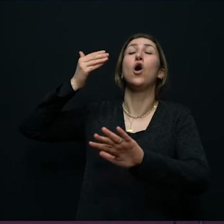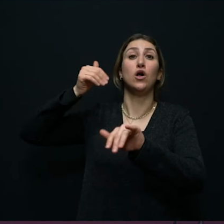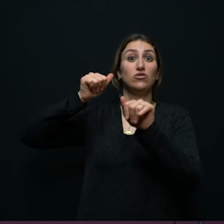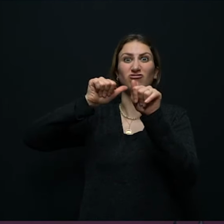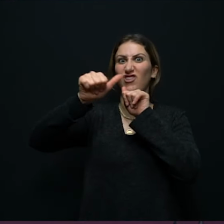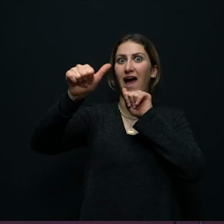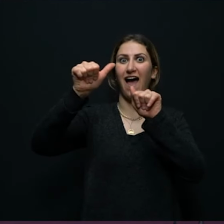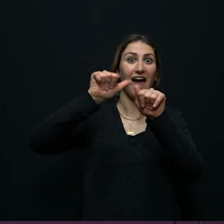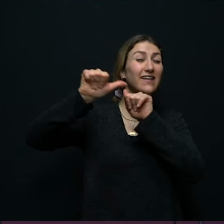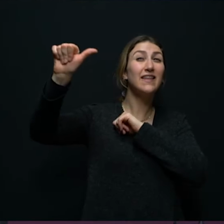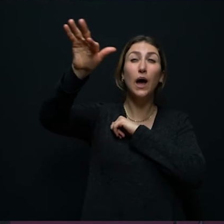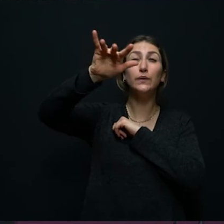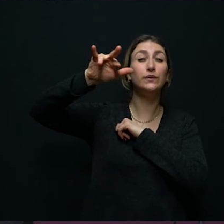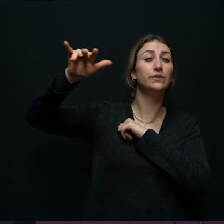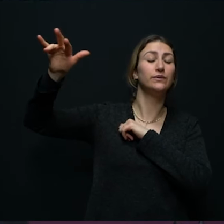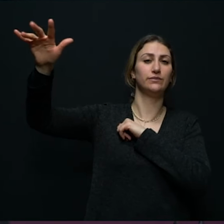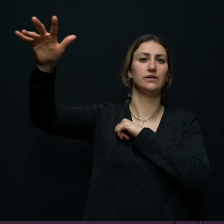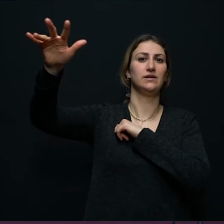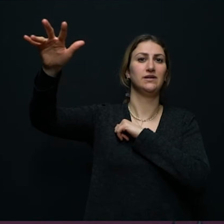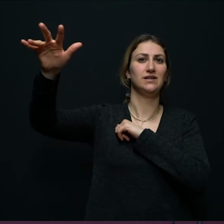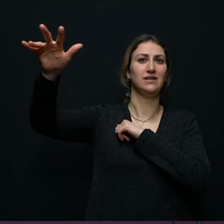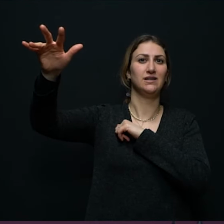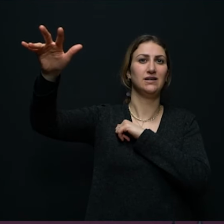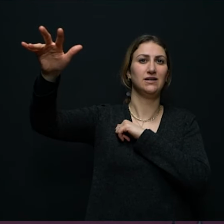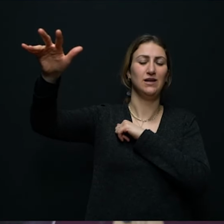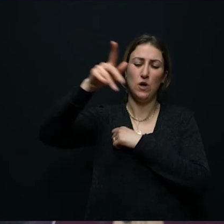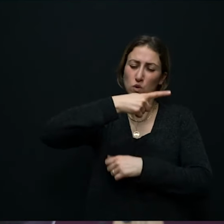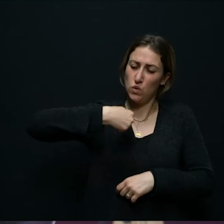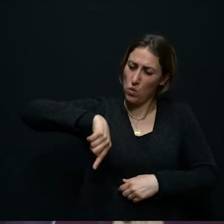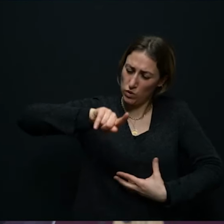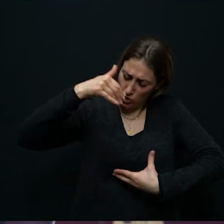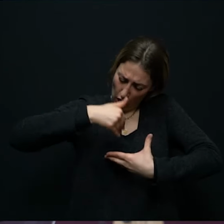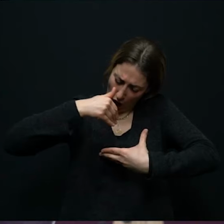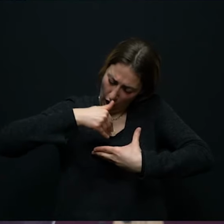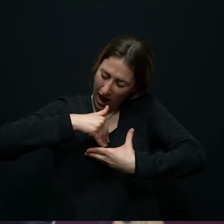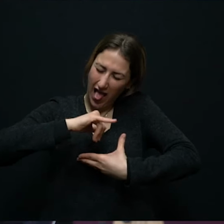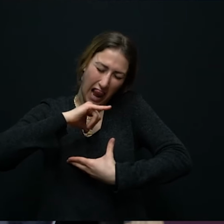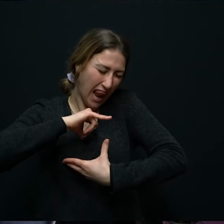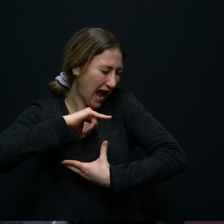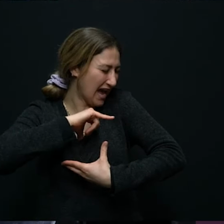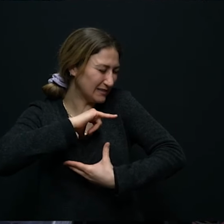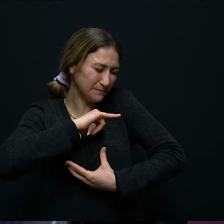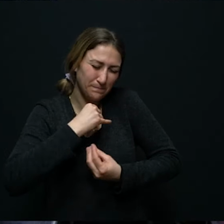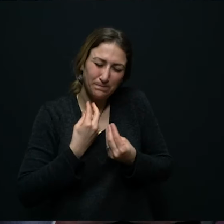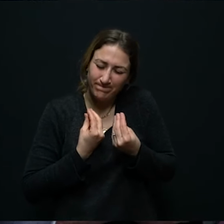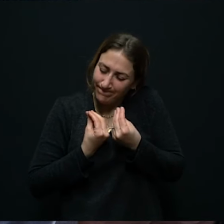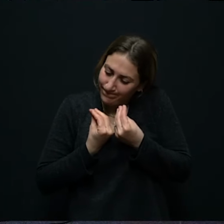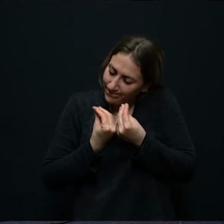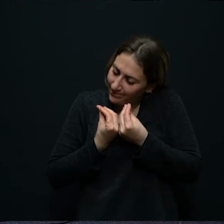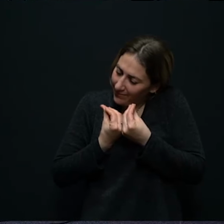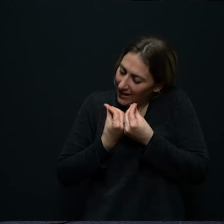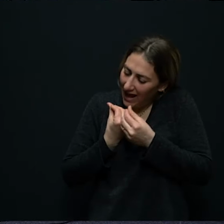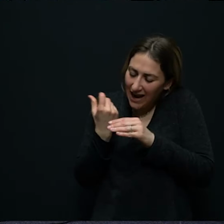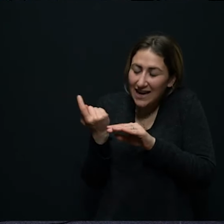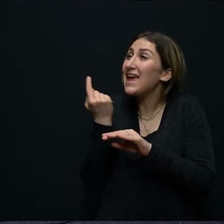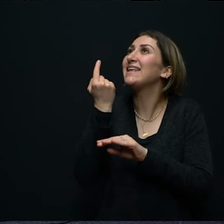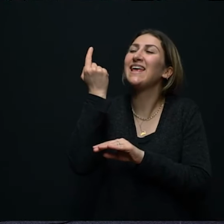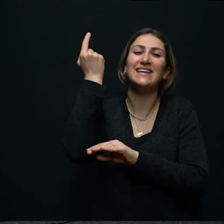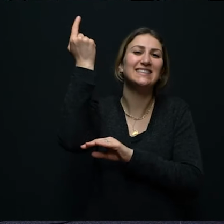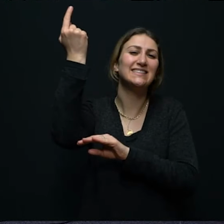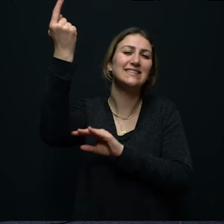plus profond de nous mêmes cette pensée de l'éternité il y en nouant fui au plus profond de nous mêmes